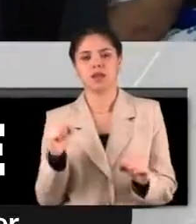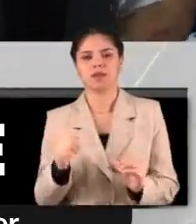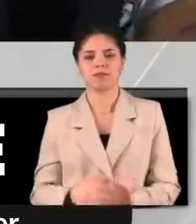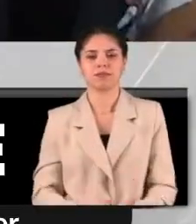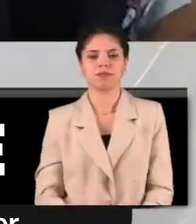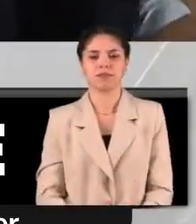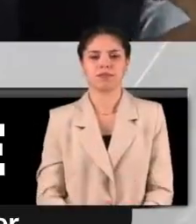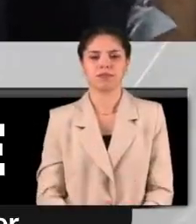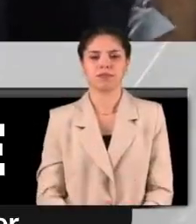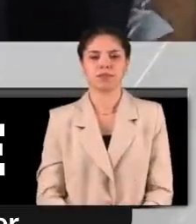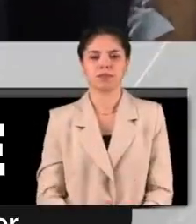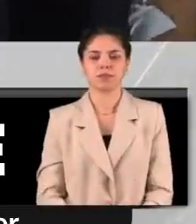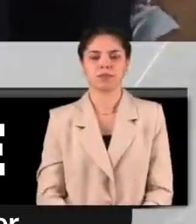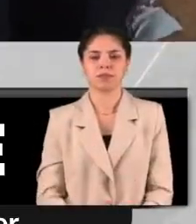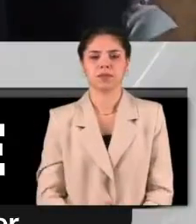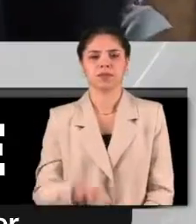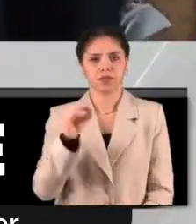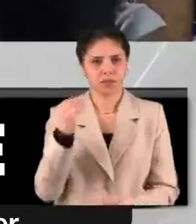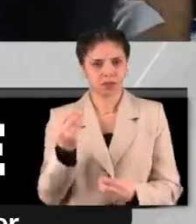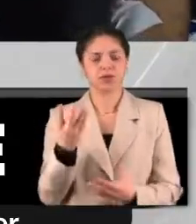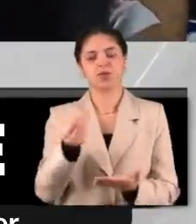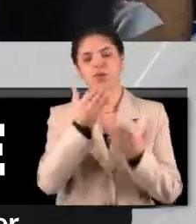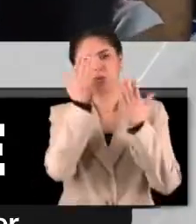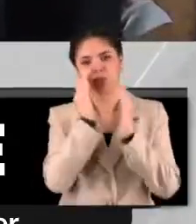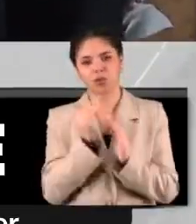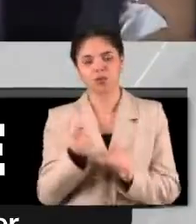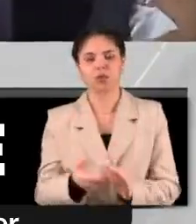Şu an nasıl sağlıklısınız, iyi misiniz? Çok şükür.